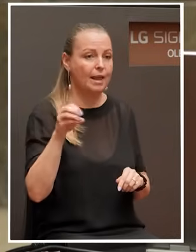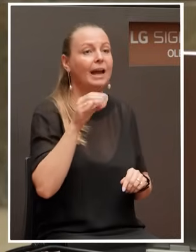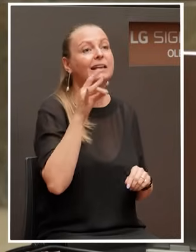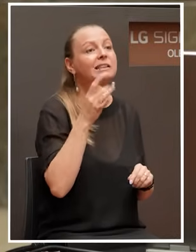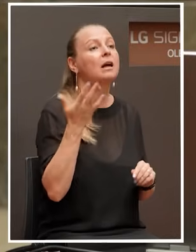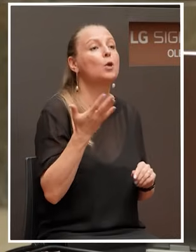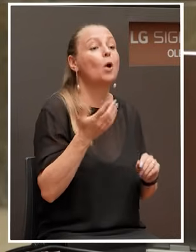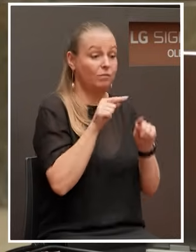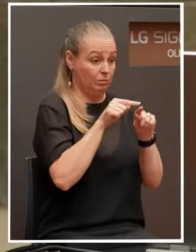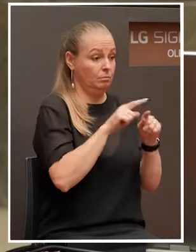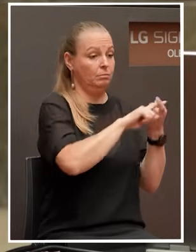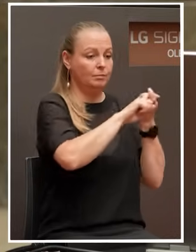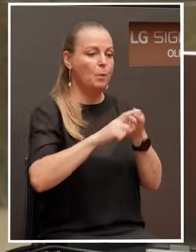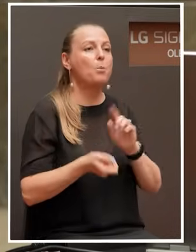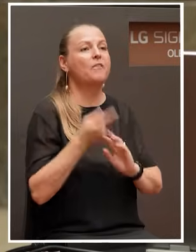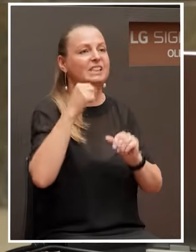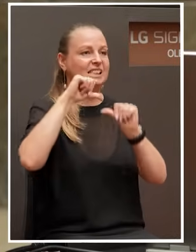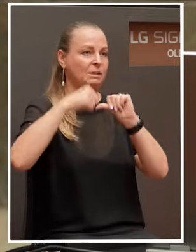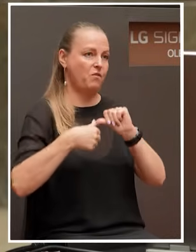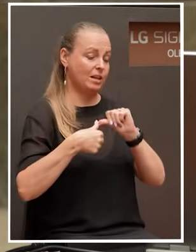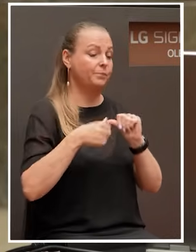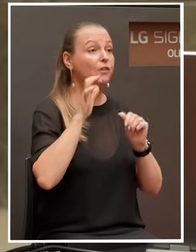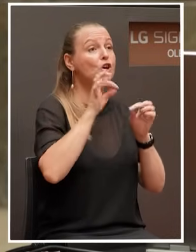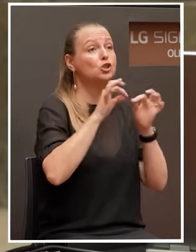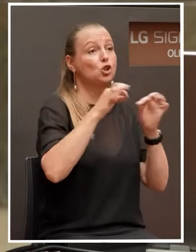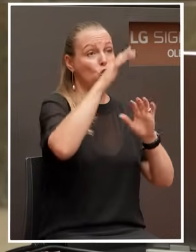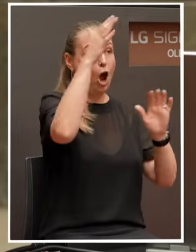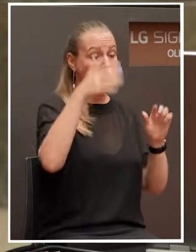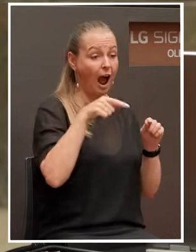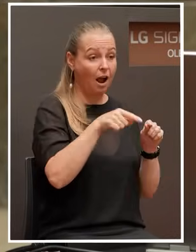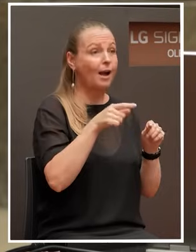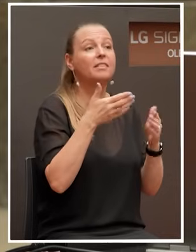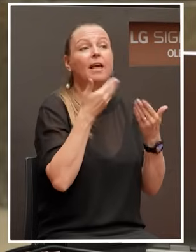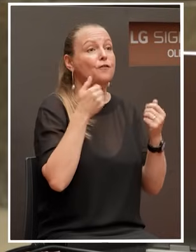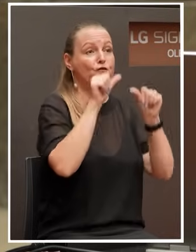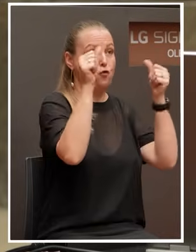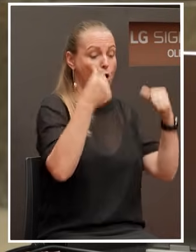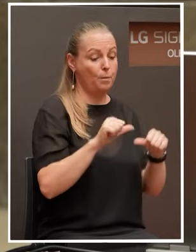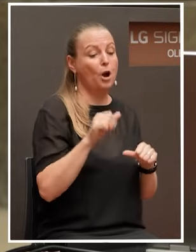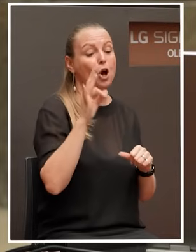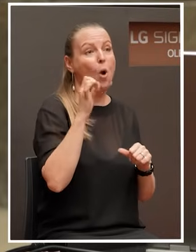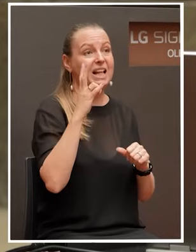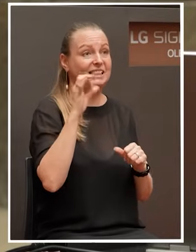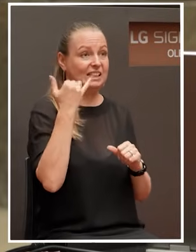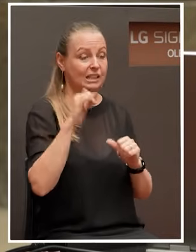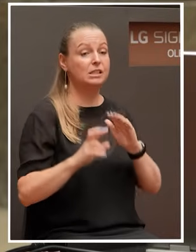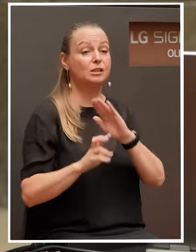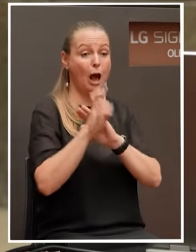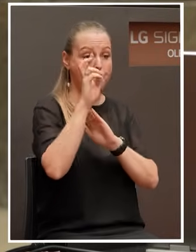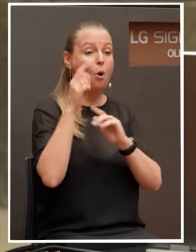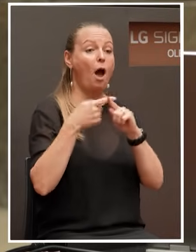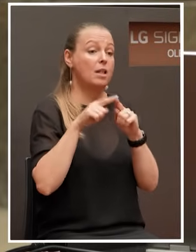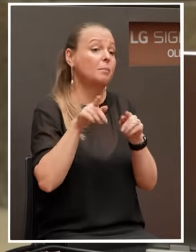родился символизм. В стогах натура не получила никакой формы, но Руанский собор уже сам по себе есть форма, и